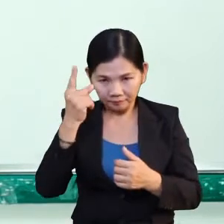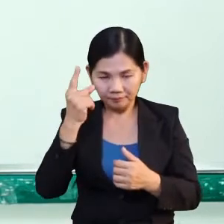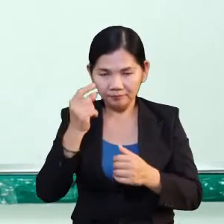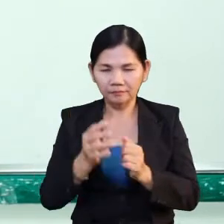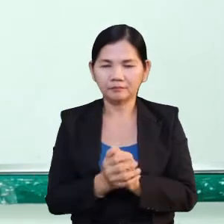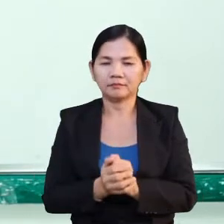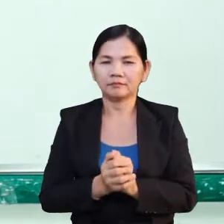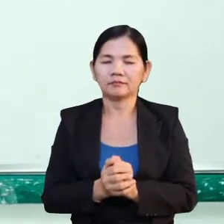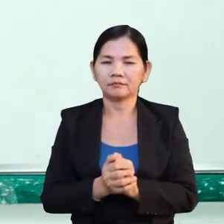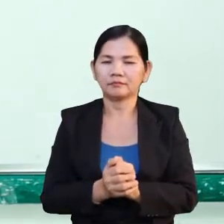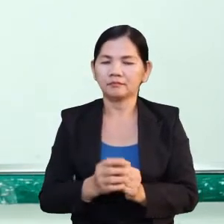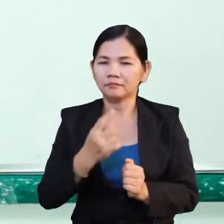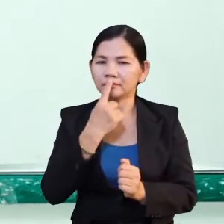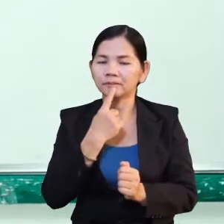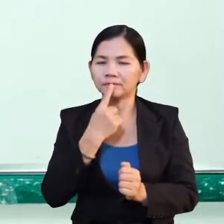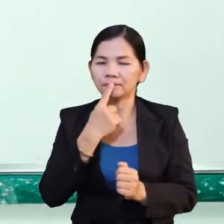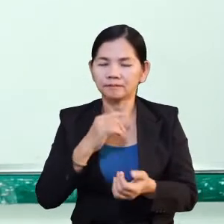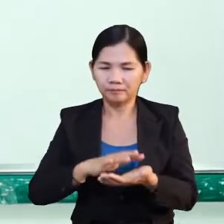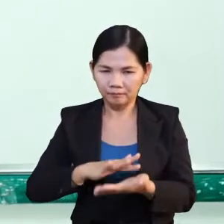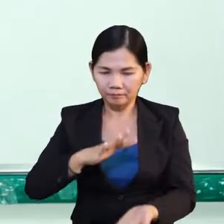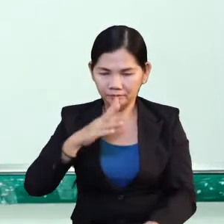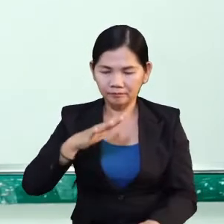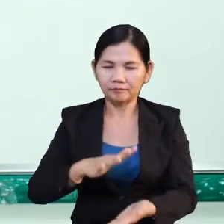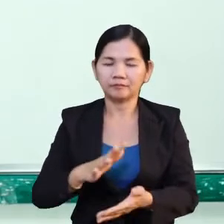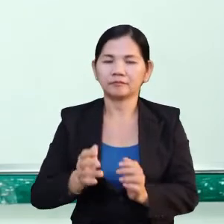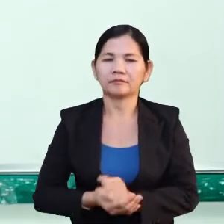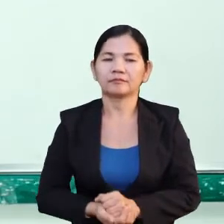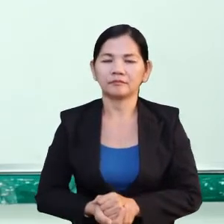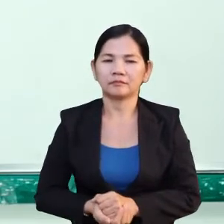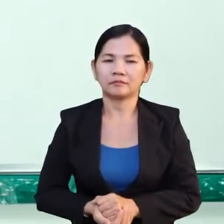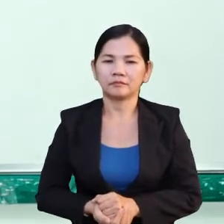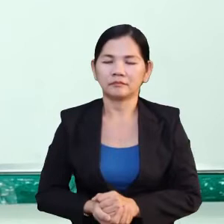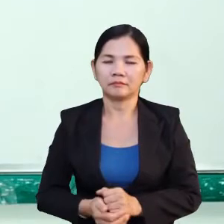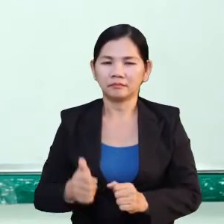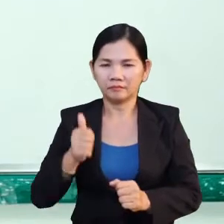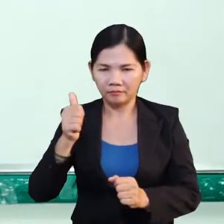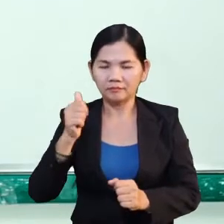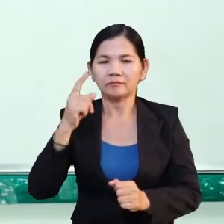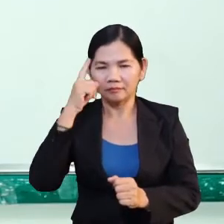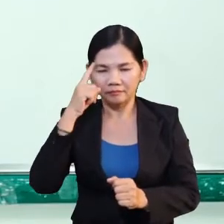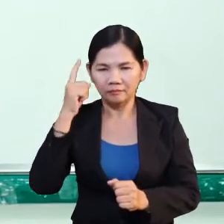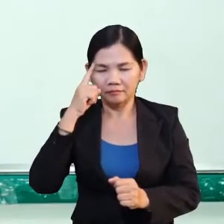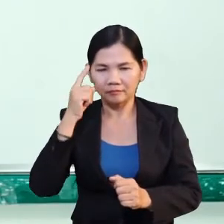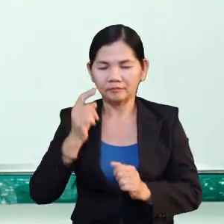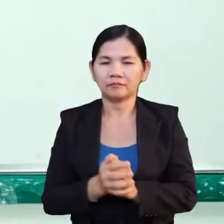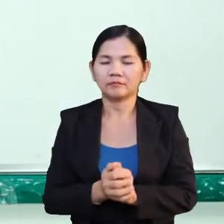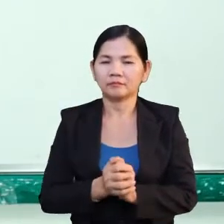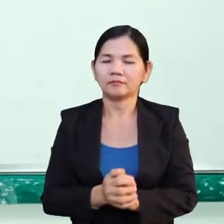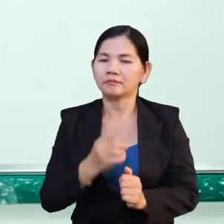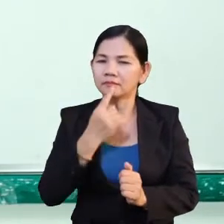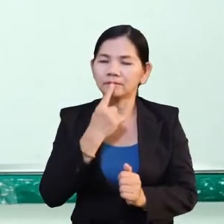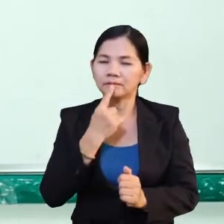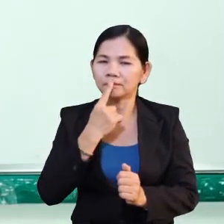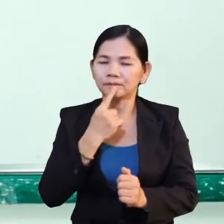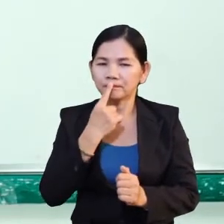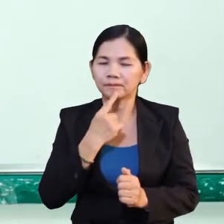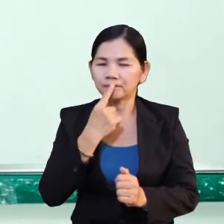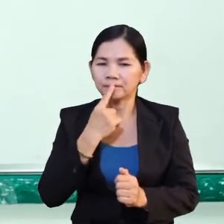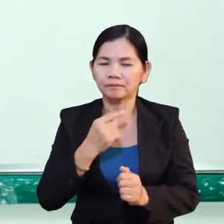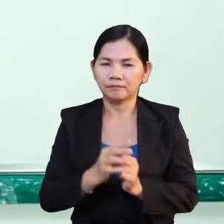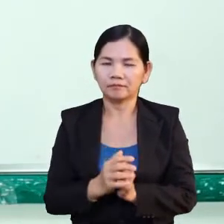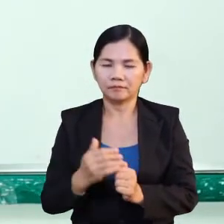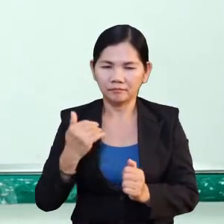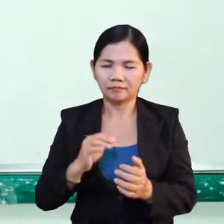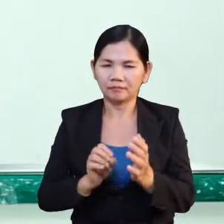ឬក៏យល់ពីពណ៌នៃភ្លើងសញ្ញានេះនៅកូនចាយើងយល់ហើយយើងដឹងហើយដឹងថាពណ៌ហ្នឹងពណ៌ក្រហមហើយដឹ